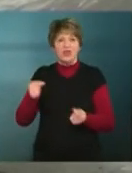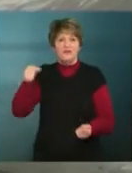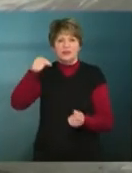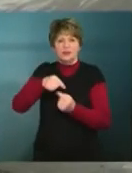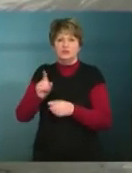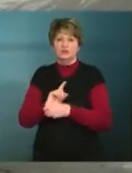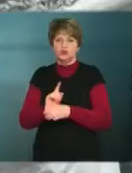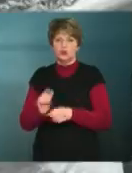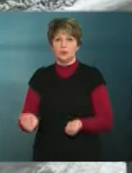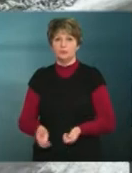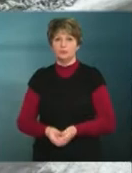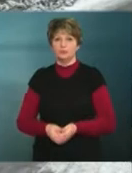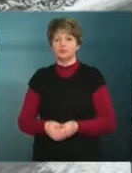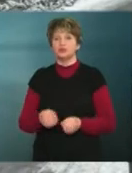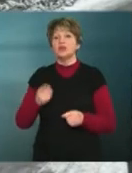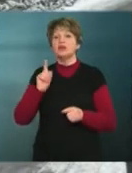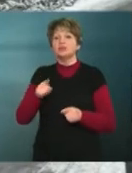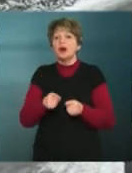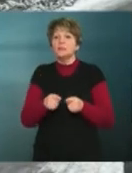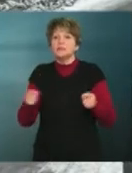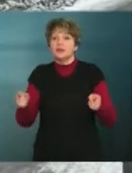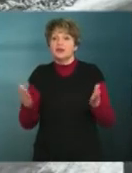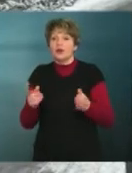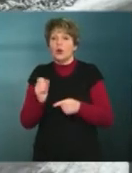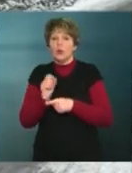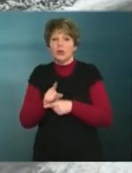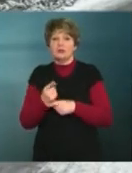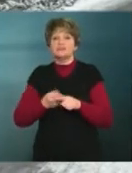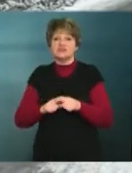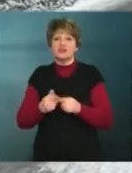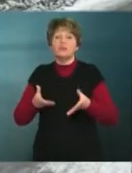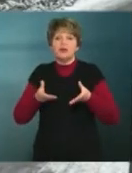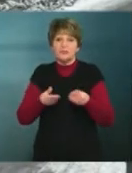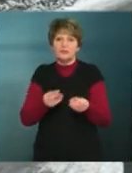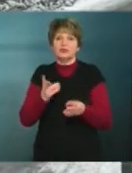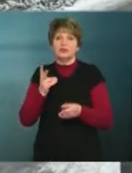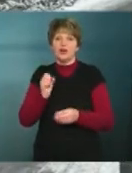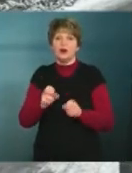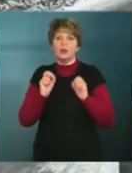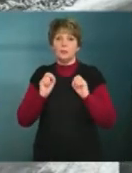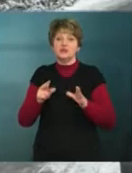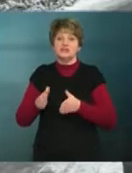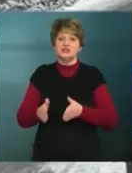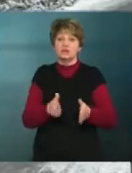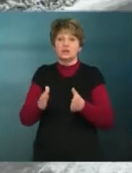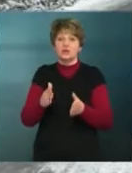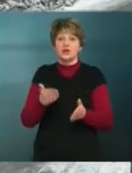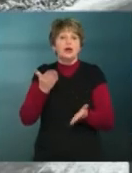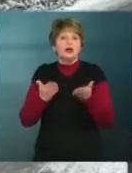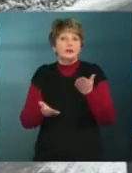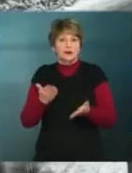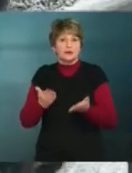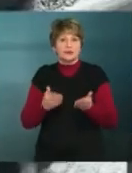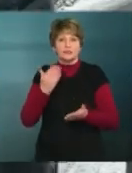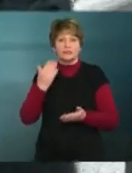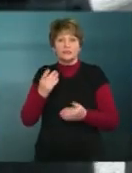норм. Тому що та відстань, яка вказується, перше, це впливає на безпеку дорожнього руху. І в разі, навіть якщо не